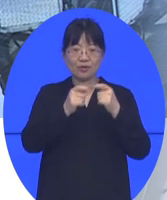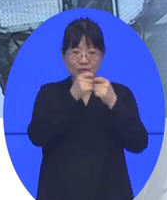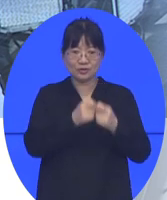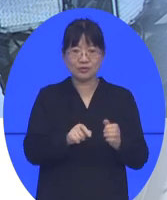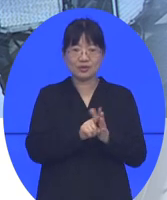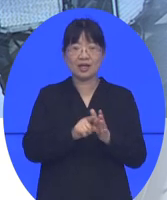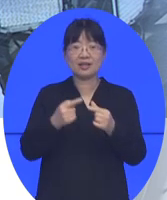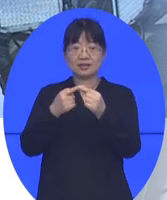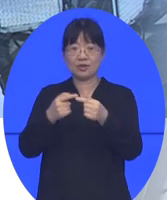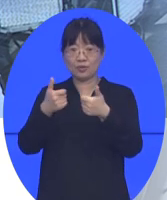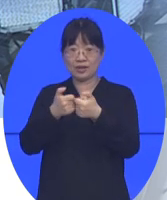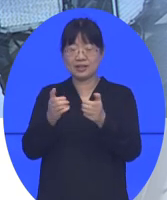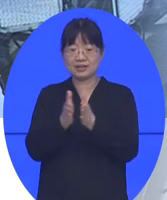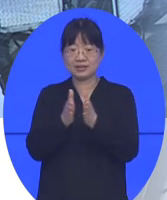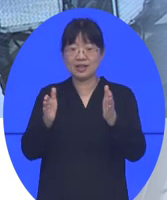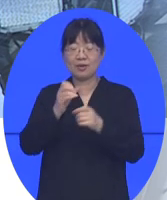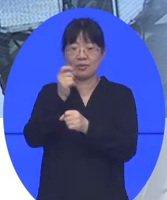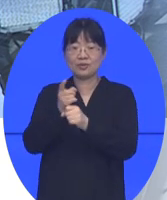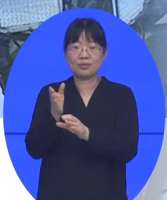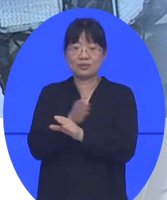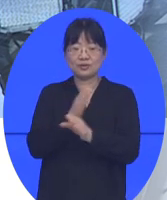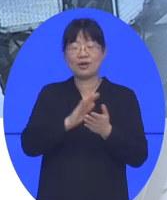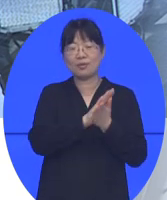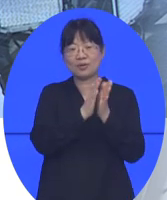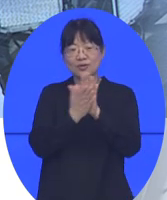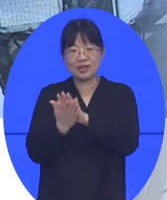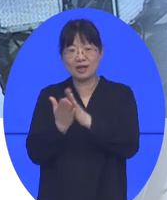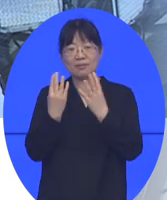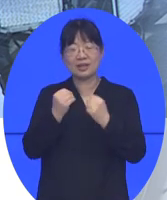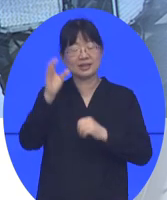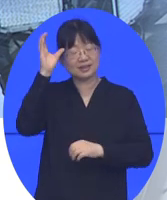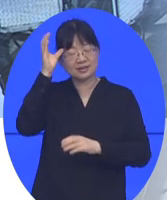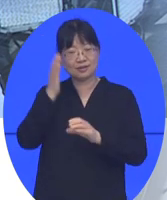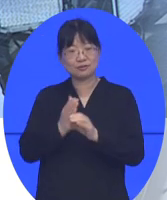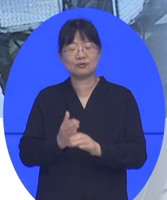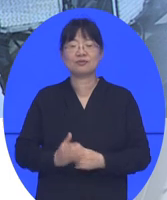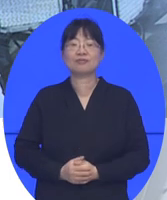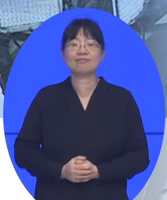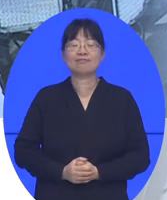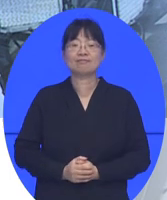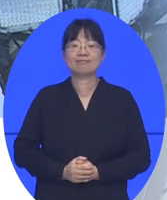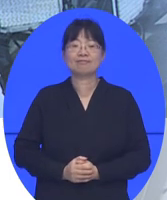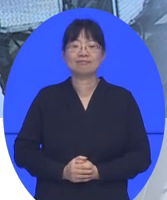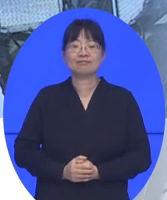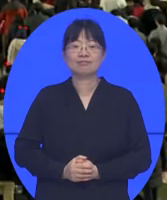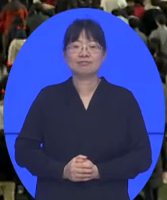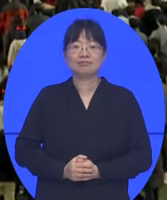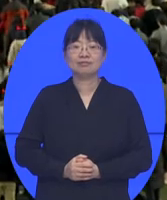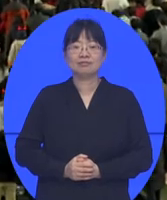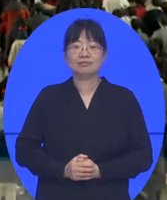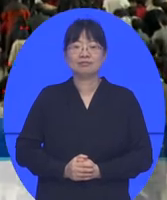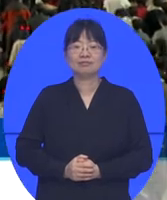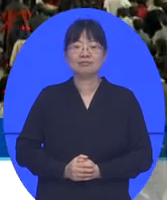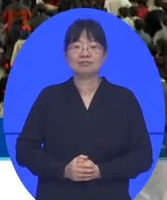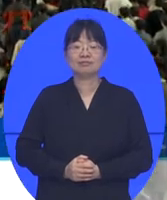회의를 시작했습니다. 벌써부터 많은 변화가 예상됩니다. 최재형 기자입니다.